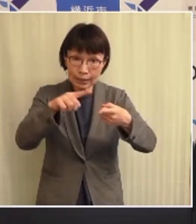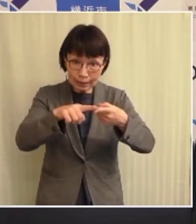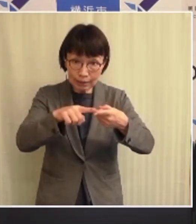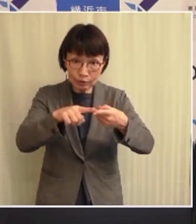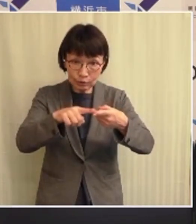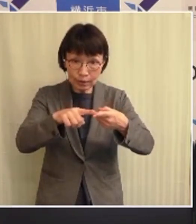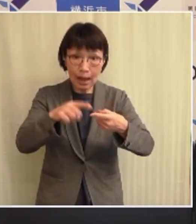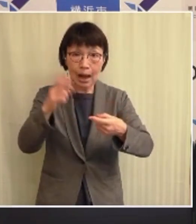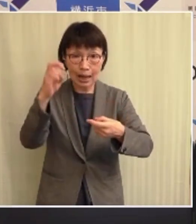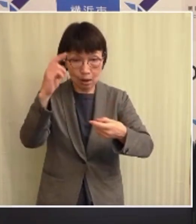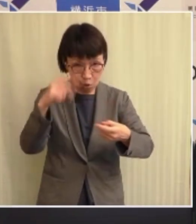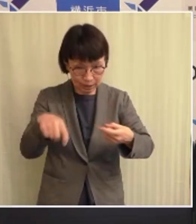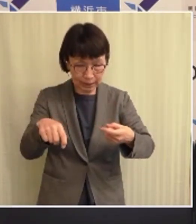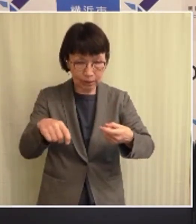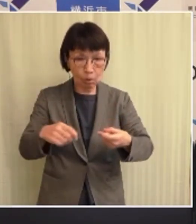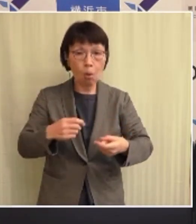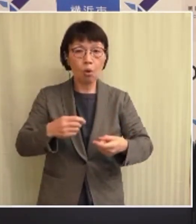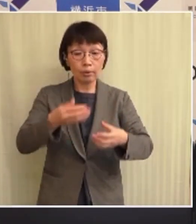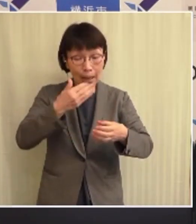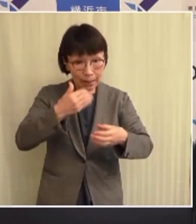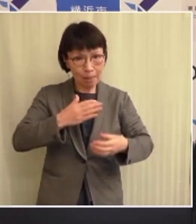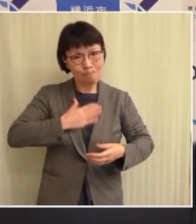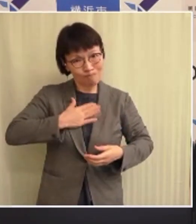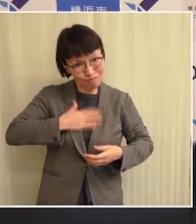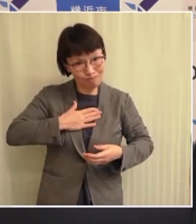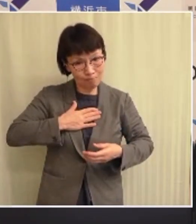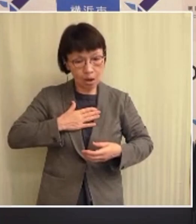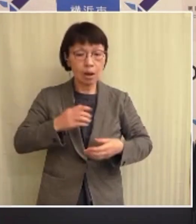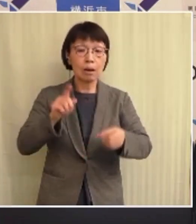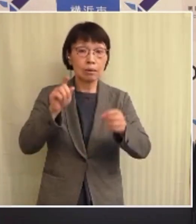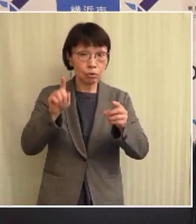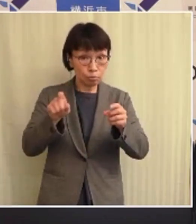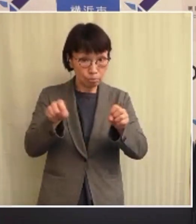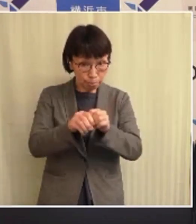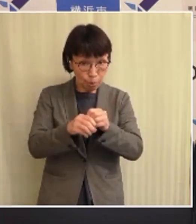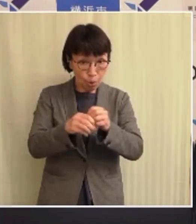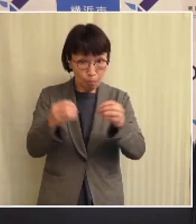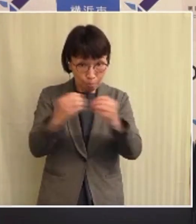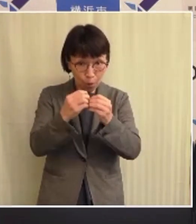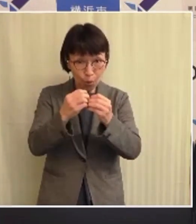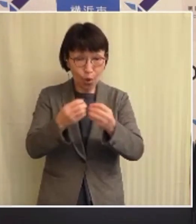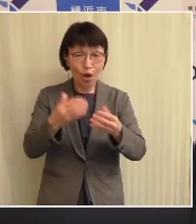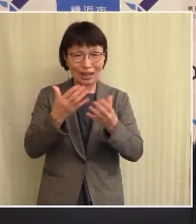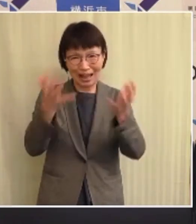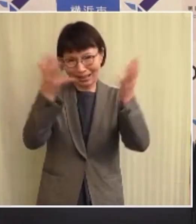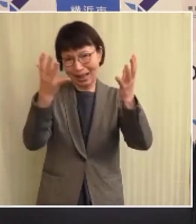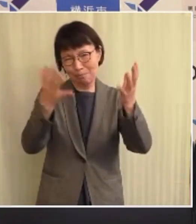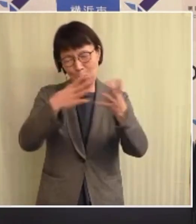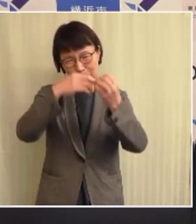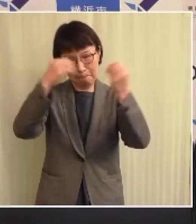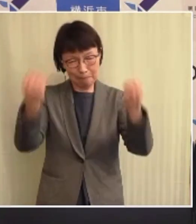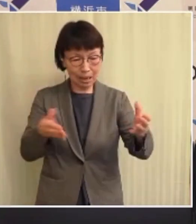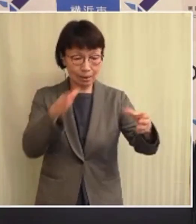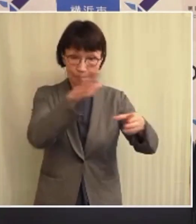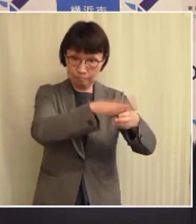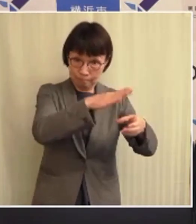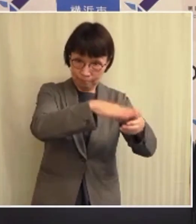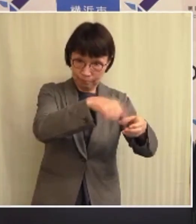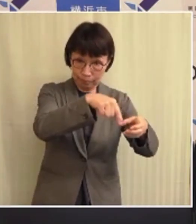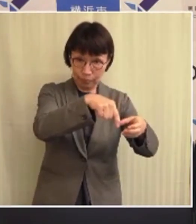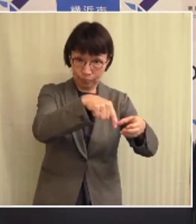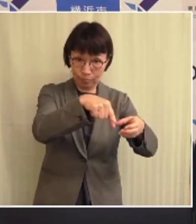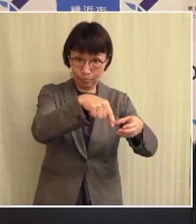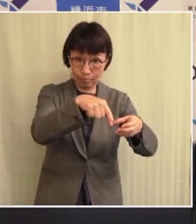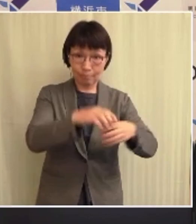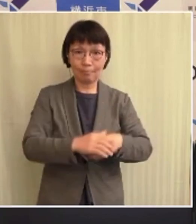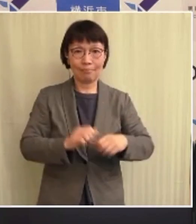り、かつ野菜がたっぷりということで、商品開発をいたしました。今回のこの浜の元気ご